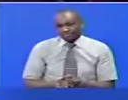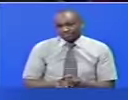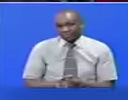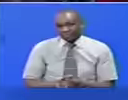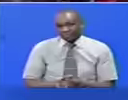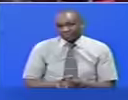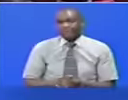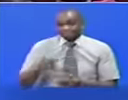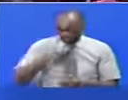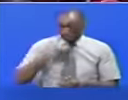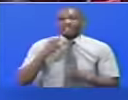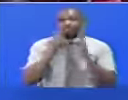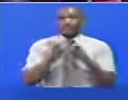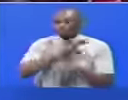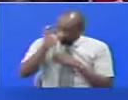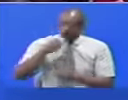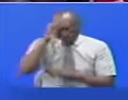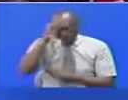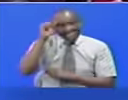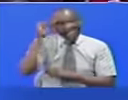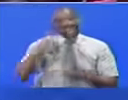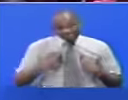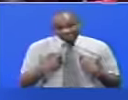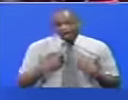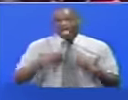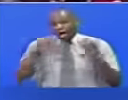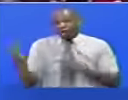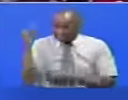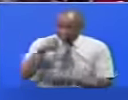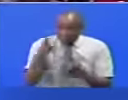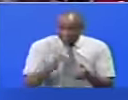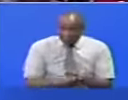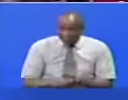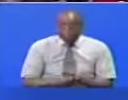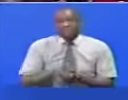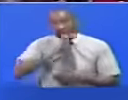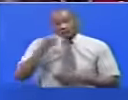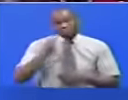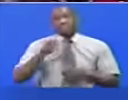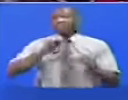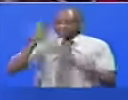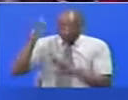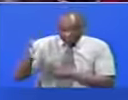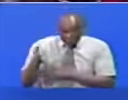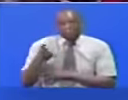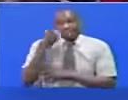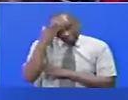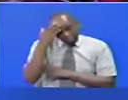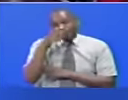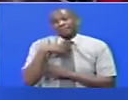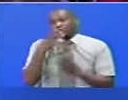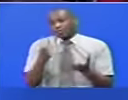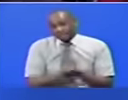Mimi niko na report ya kila governor wa Kenya mzima. Vile wamefucha fedha hata ma county assemblies wale ma MCA mlichagua